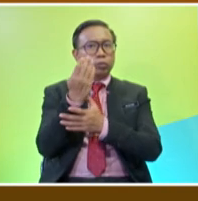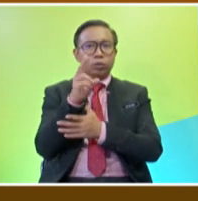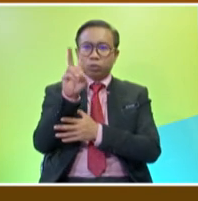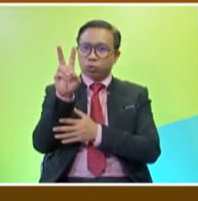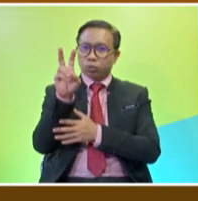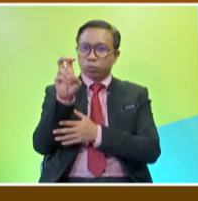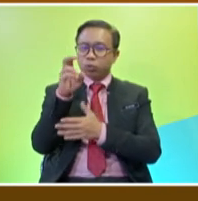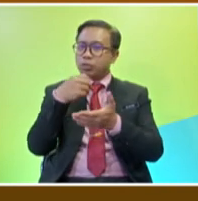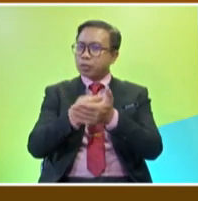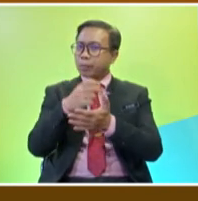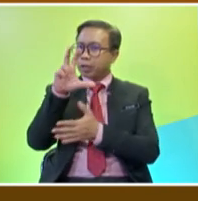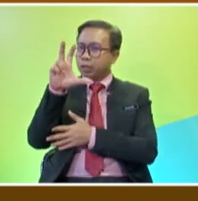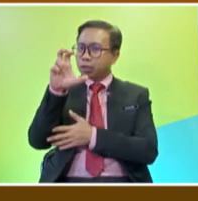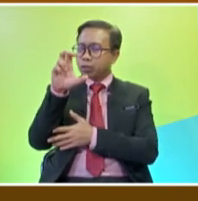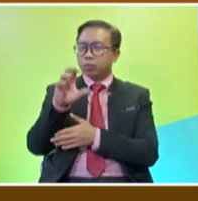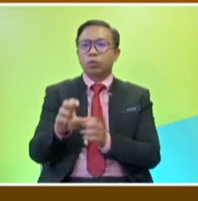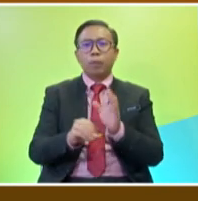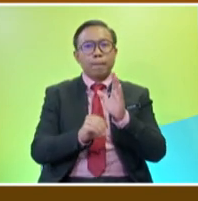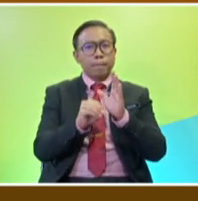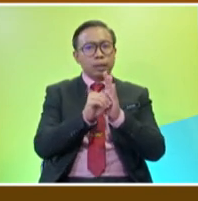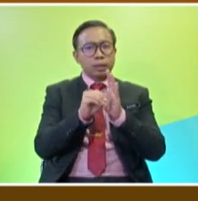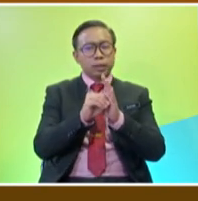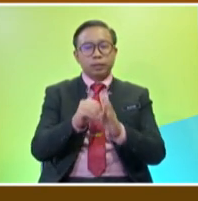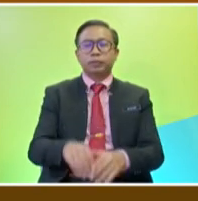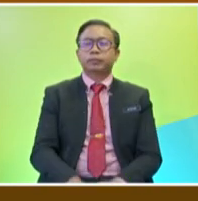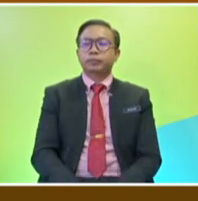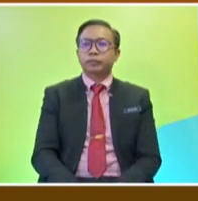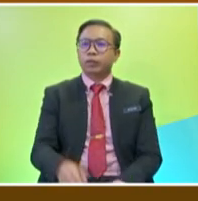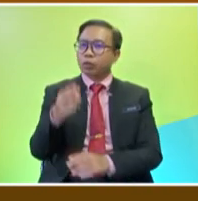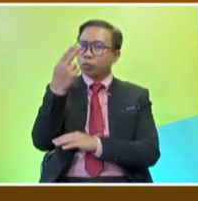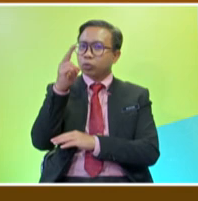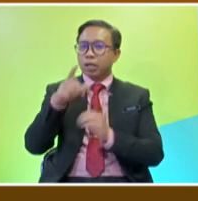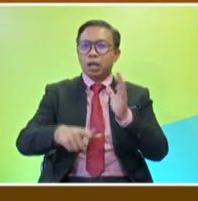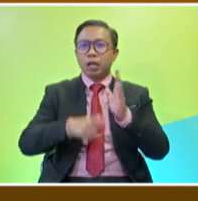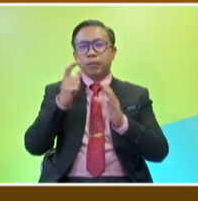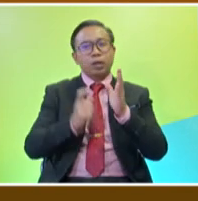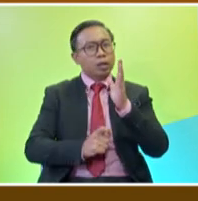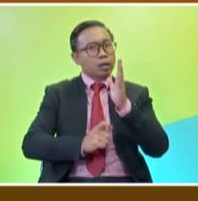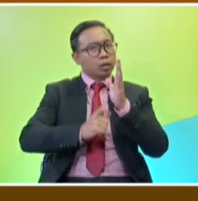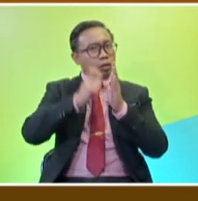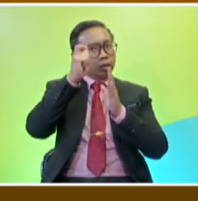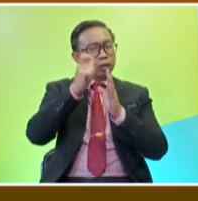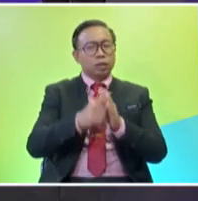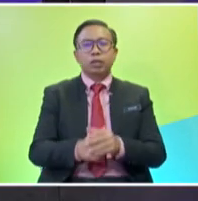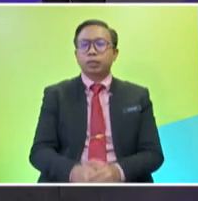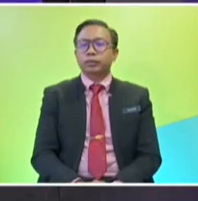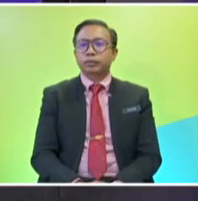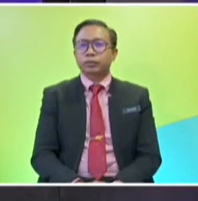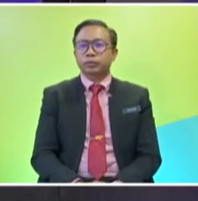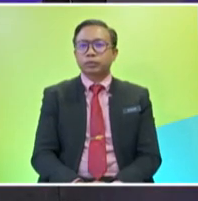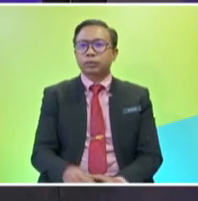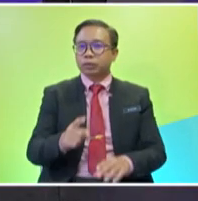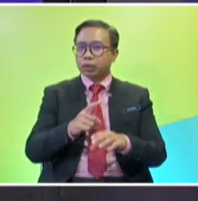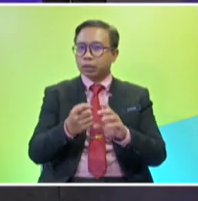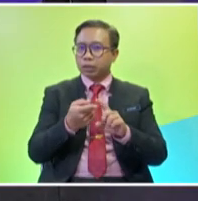mite Oke sebenarnya tunggu hutan kita irfannya di Malaysia lebih tinggi daripada tumbuh-tumbuhan di kawasan